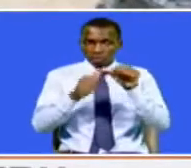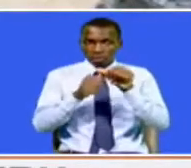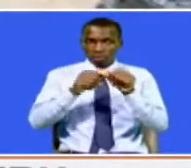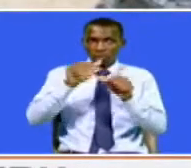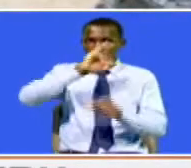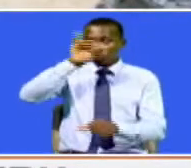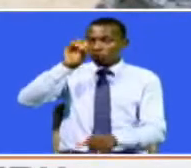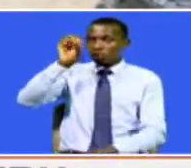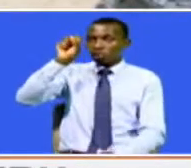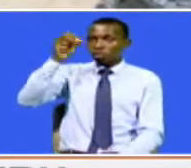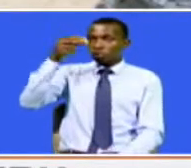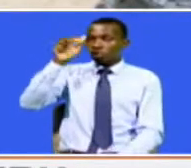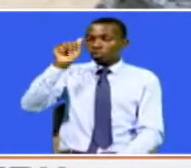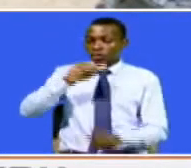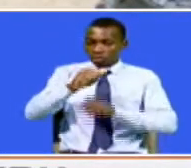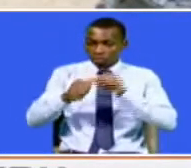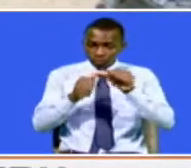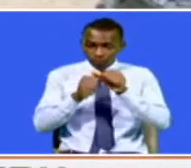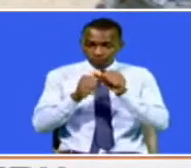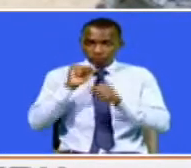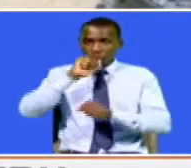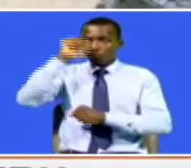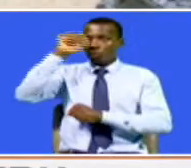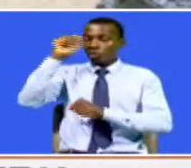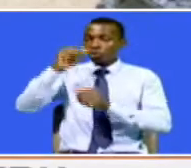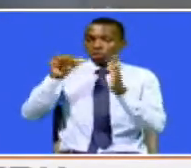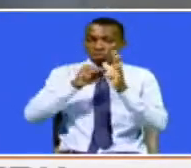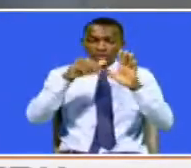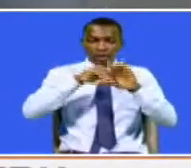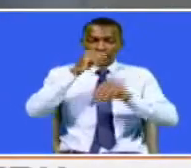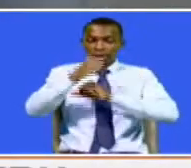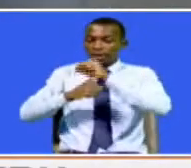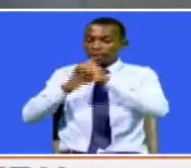kuhusika kwao kwenye vita vya machafuko ya kisiasa ya mwaka 2007. Baada ya